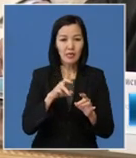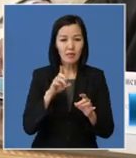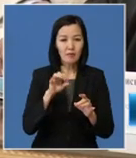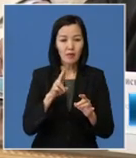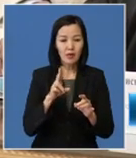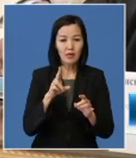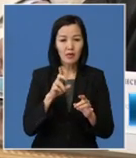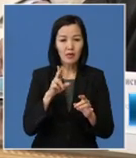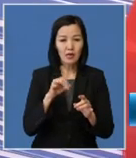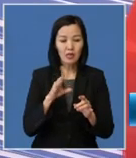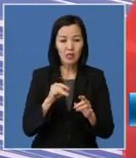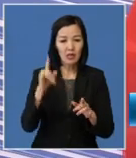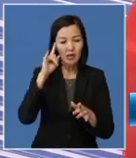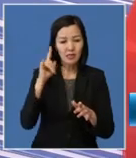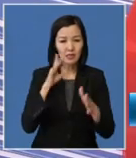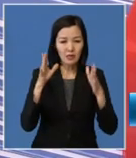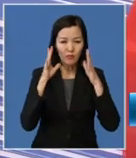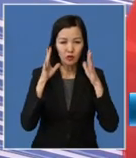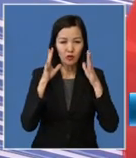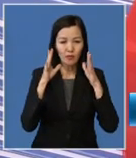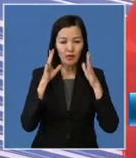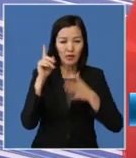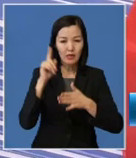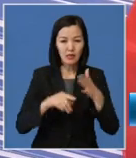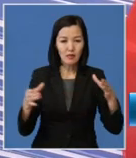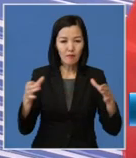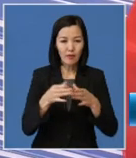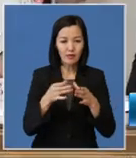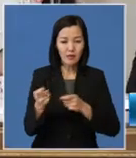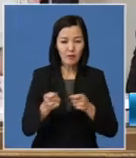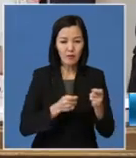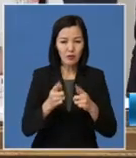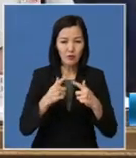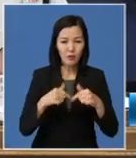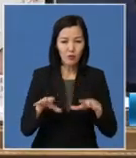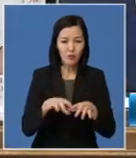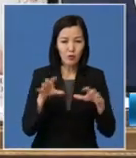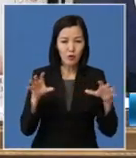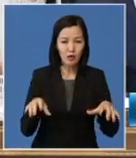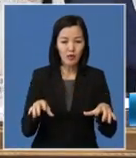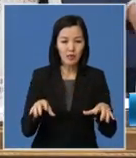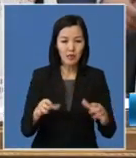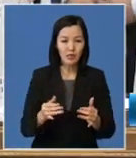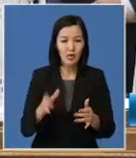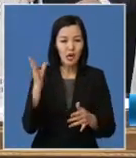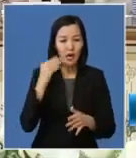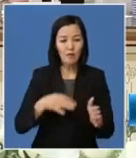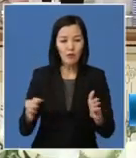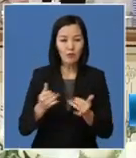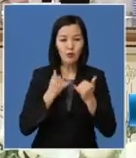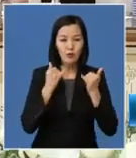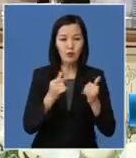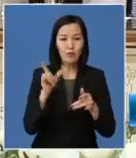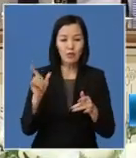Нысанбайұлы. Қазақстан мұсылмандары діни басқармасын құрушы әрі тұңғыш төрағасы. Алматы облысының құрметті азаматы. Жастар